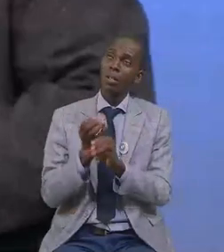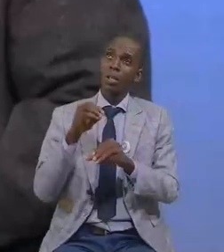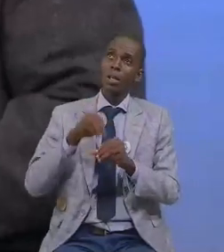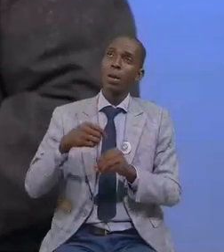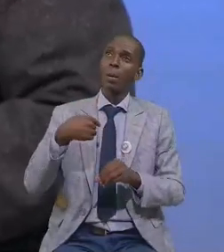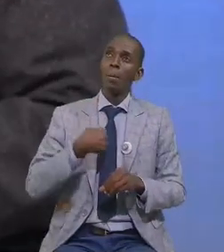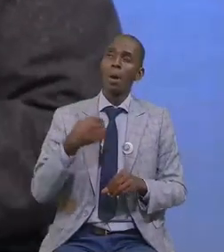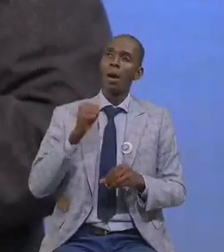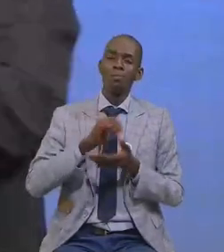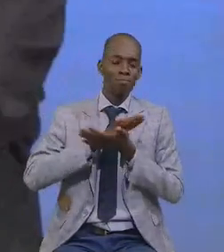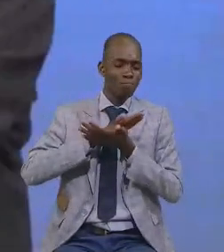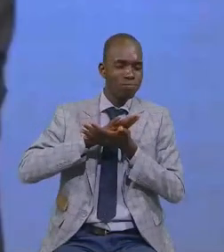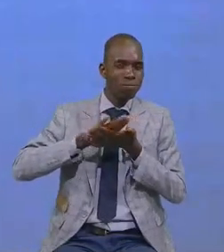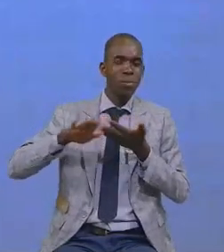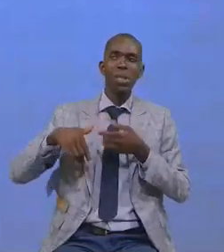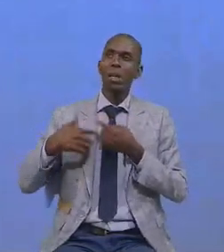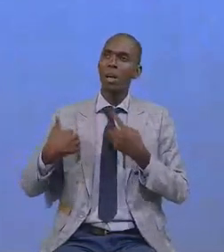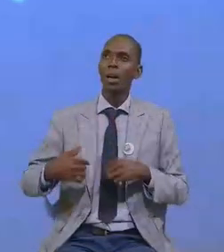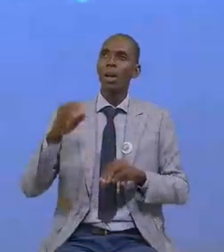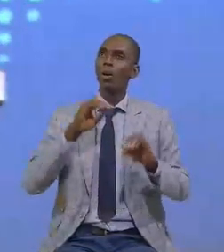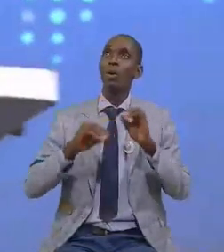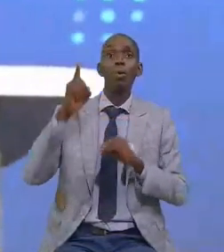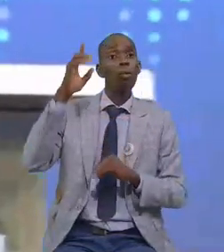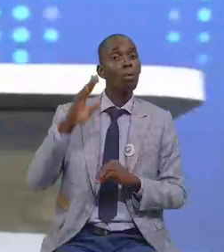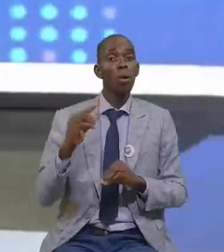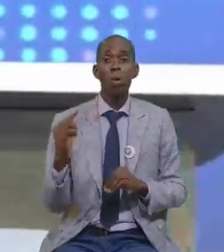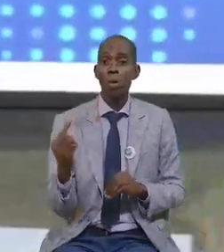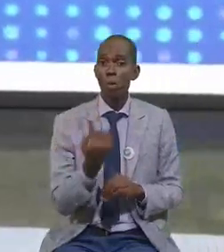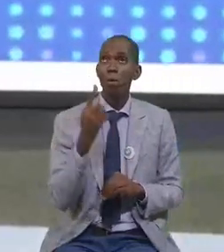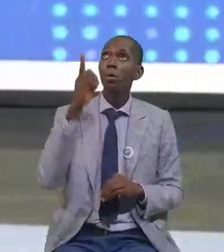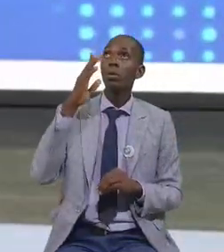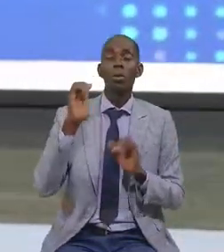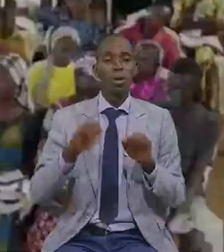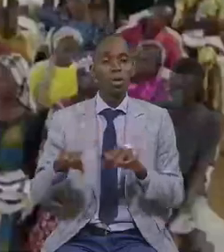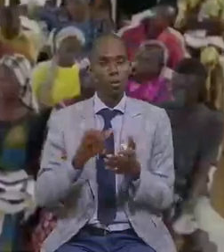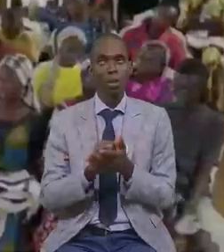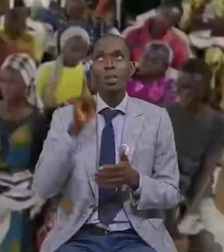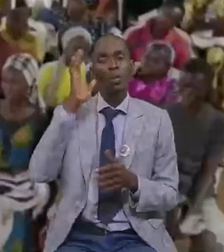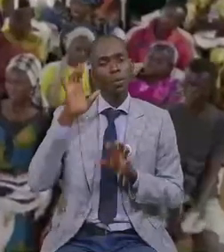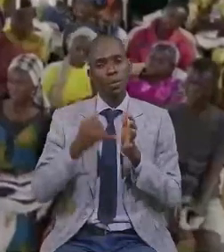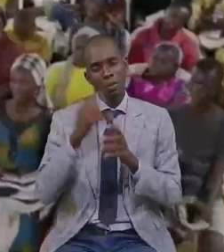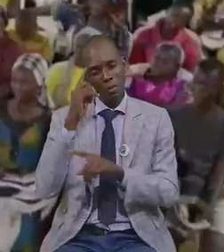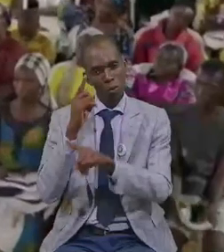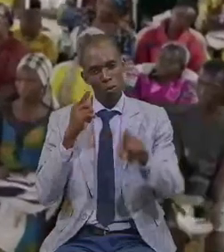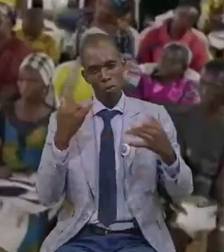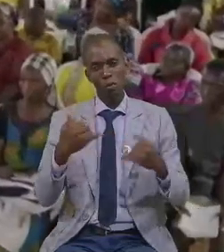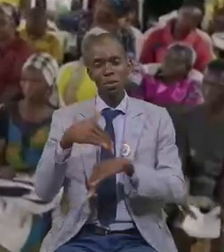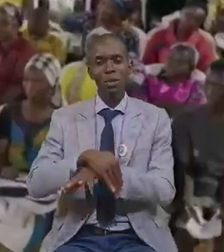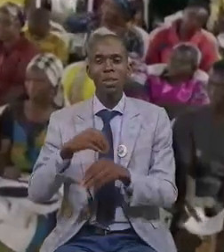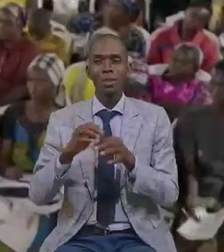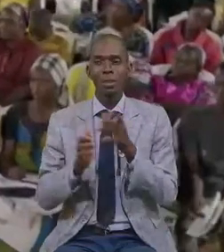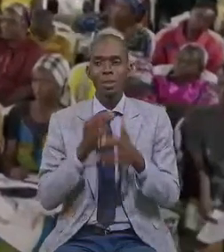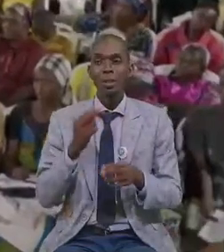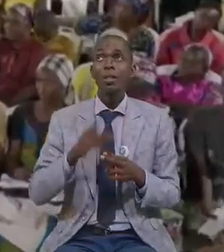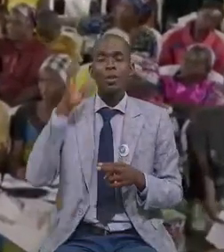moi un cœur pur. Seul Dieu peut le faire. Il le fera pour vous ce soir. Il va prendre